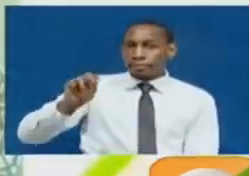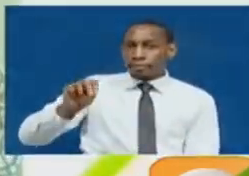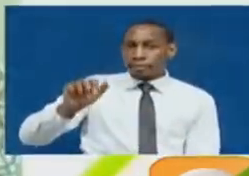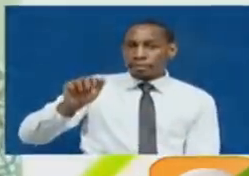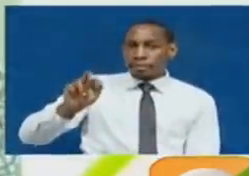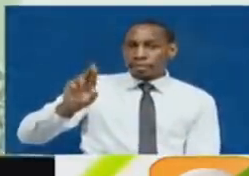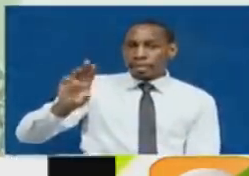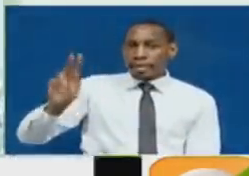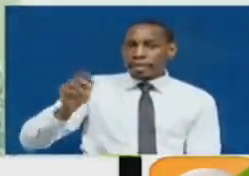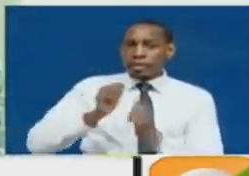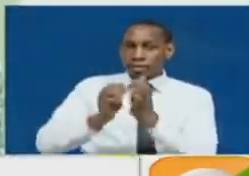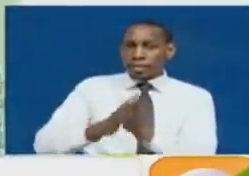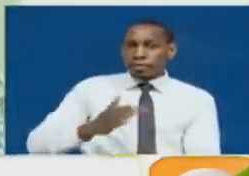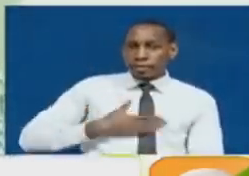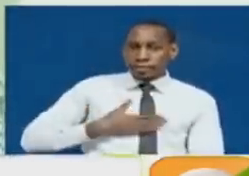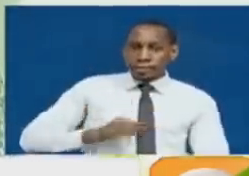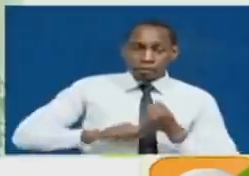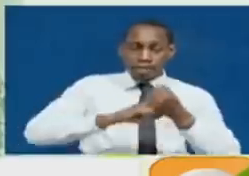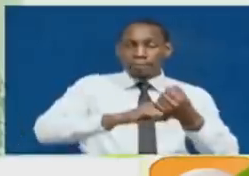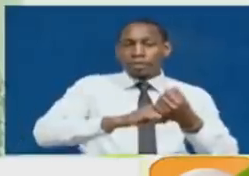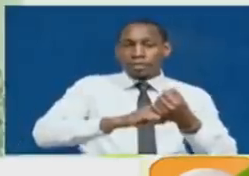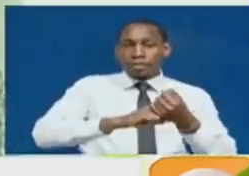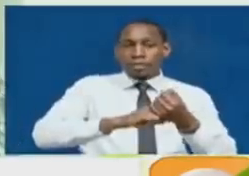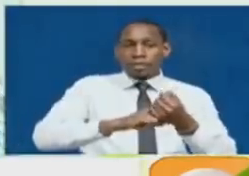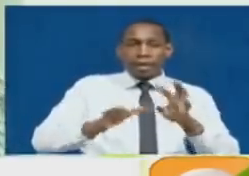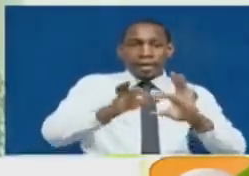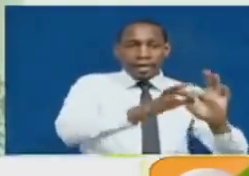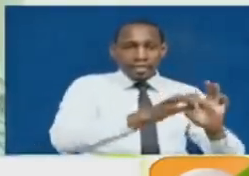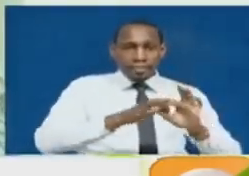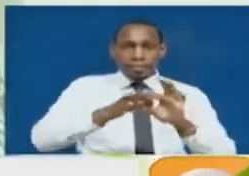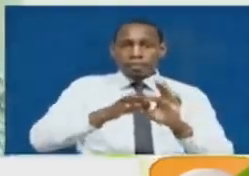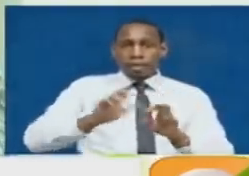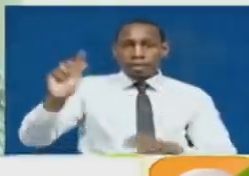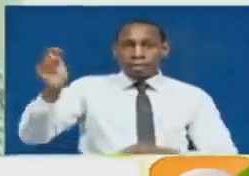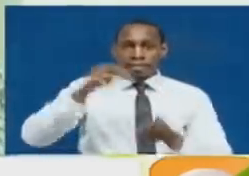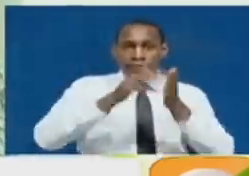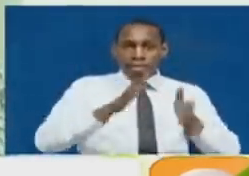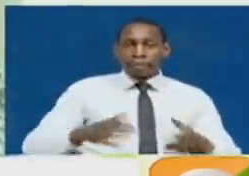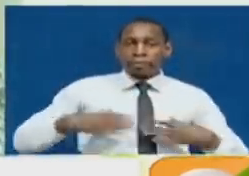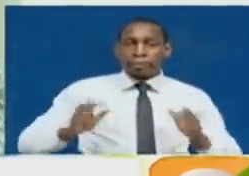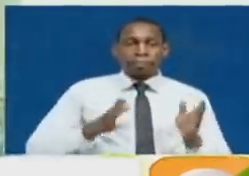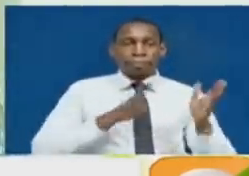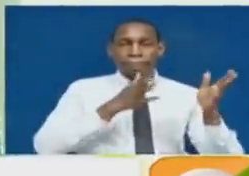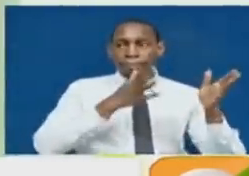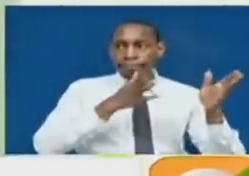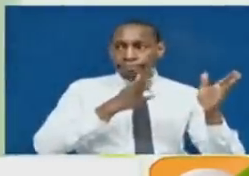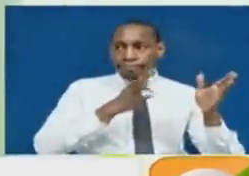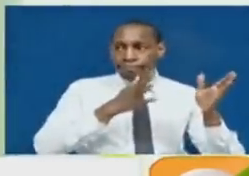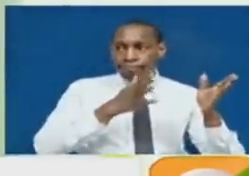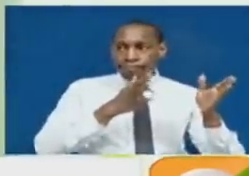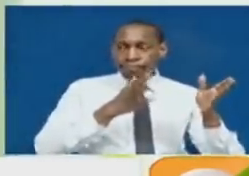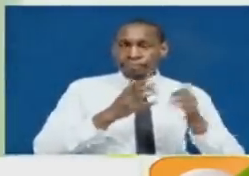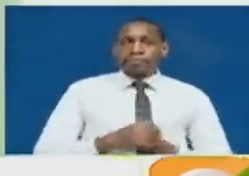Narc-Kenya and I are supporting the Azimio presidential candidate.